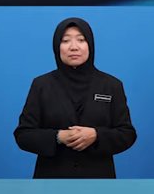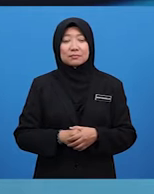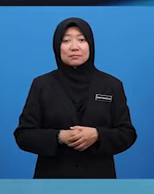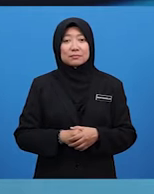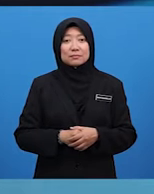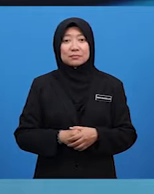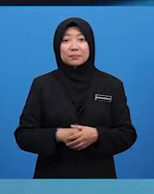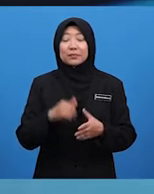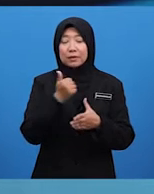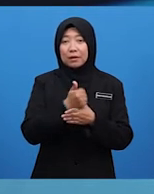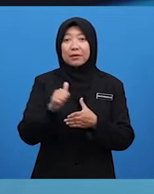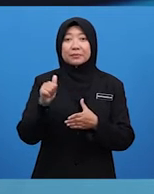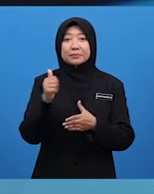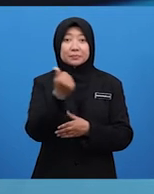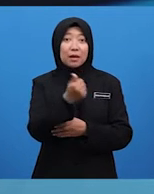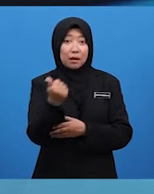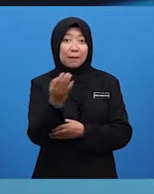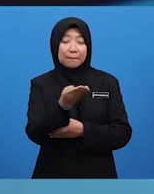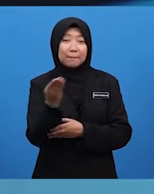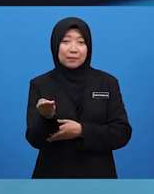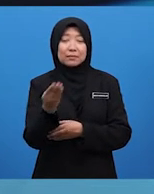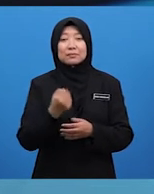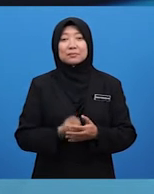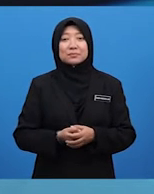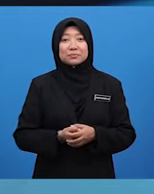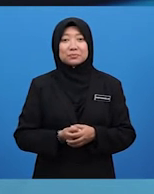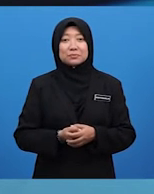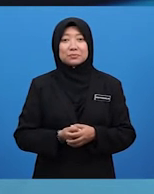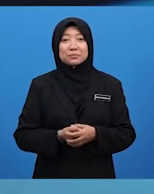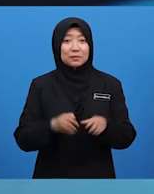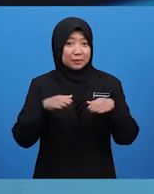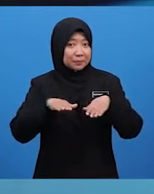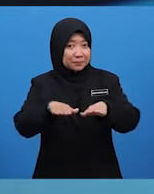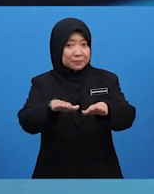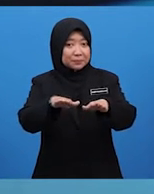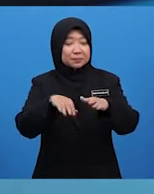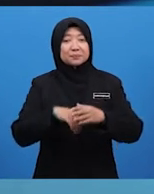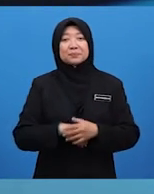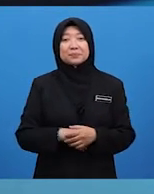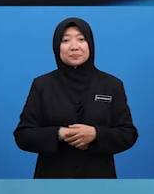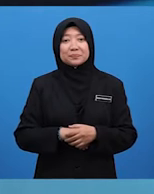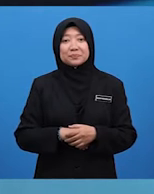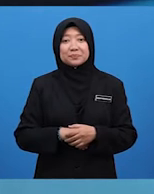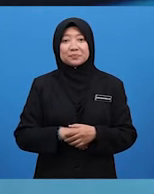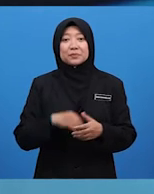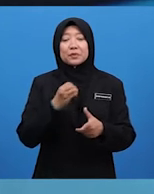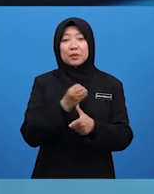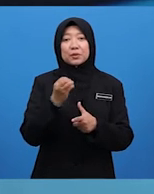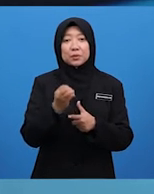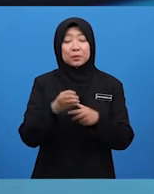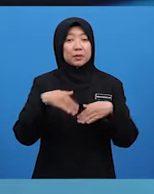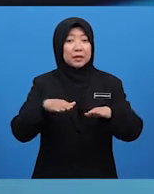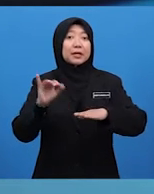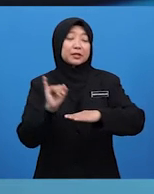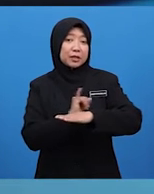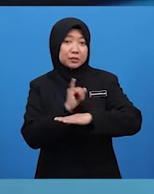Antara alat dan bahan yang digunakan ialah mesin jahit portable atau mesin jahit